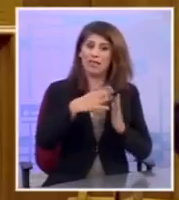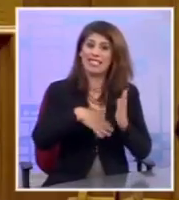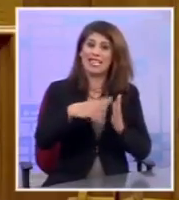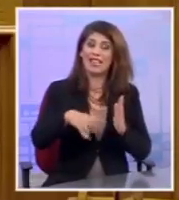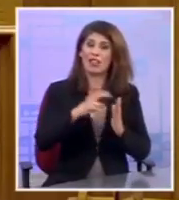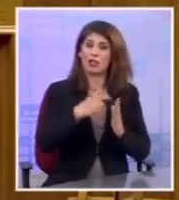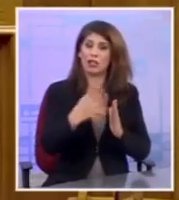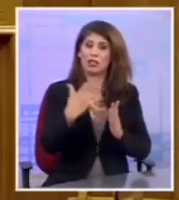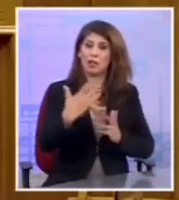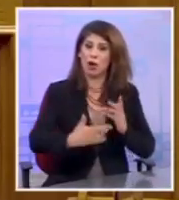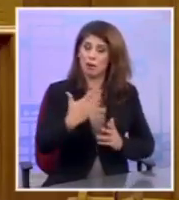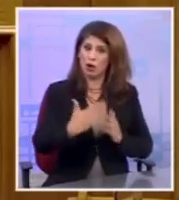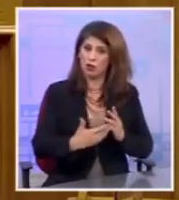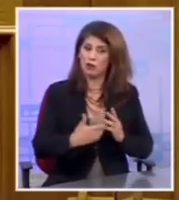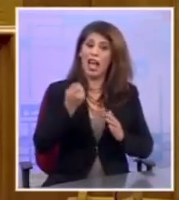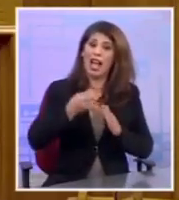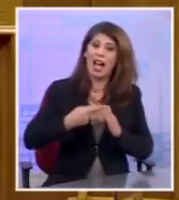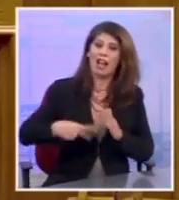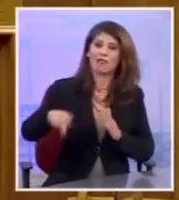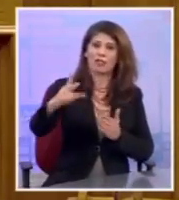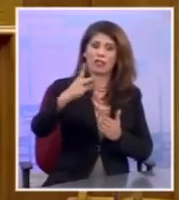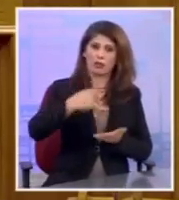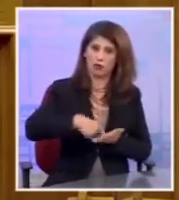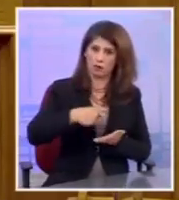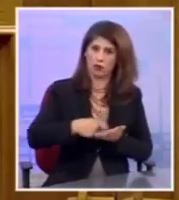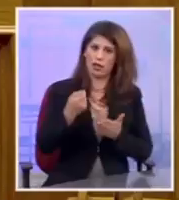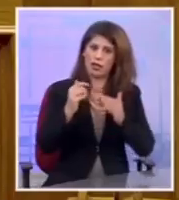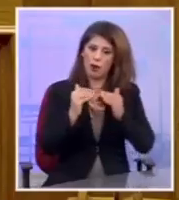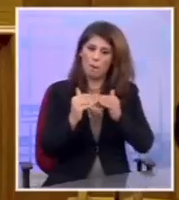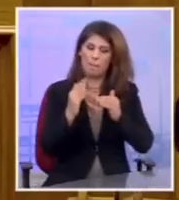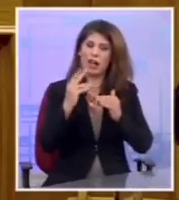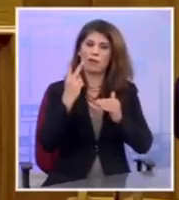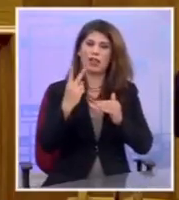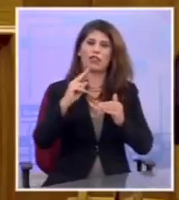προϋπολογισμός αυξάνει τους φόρους λίγο πάνω από το